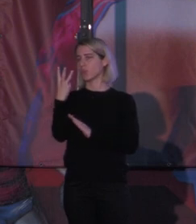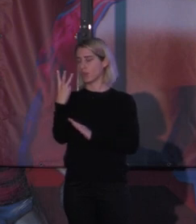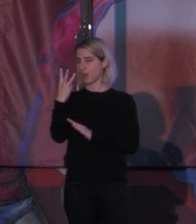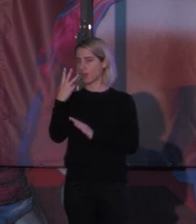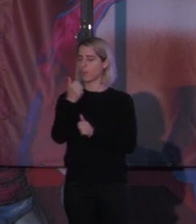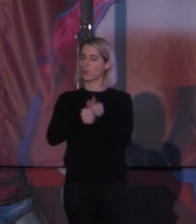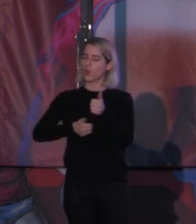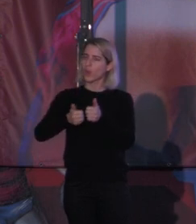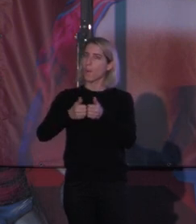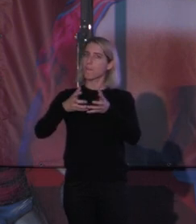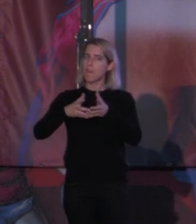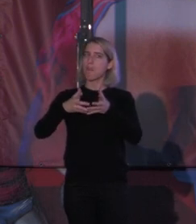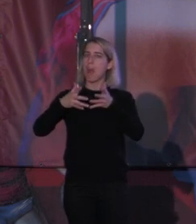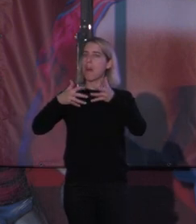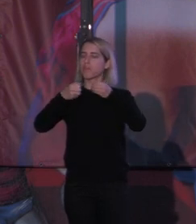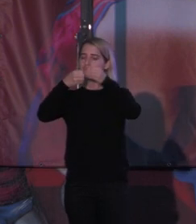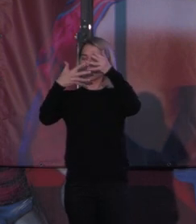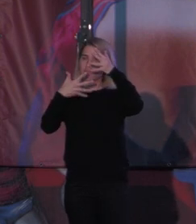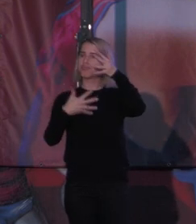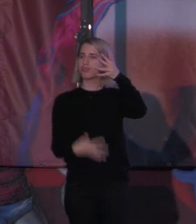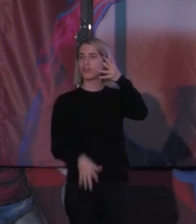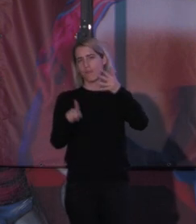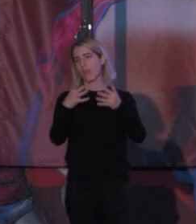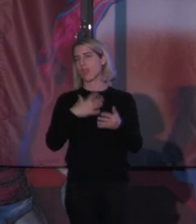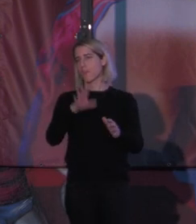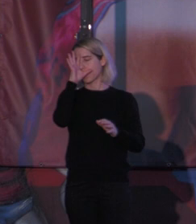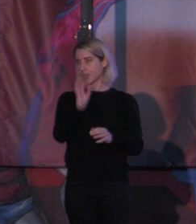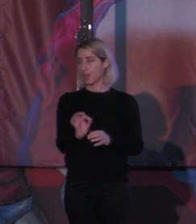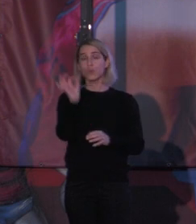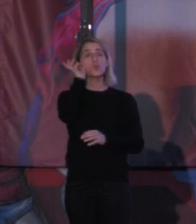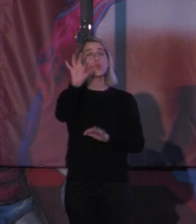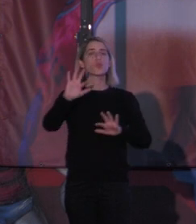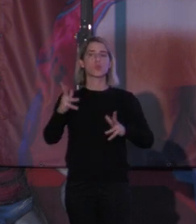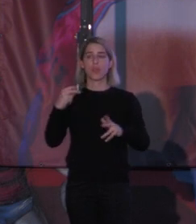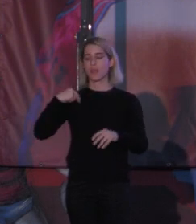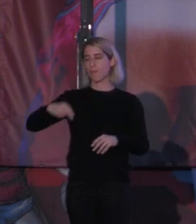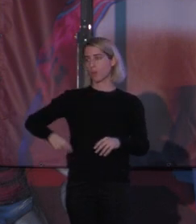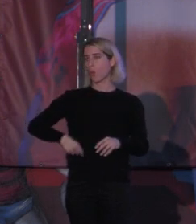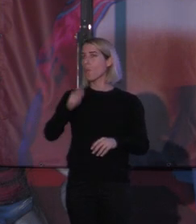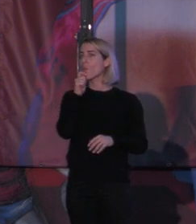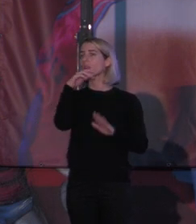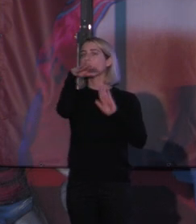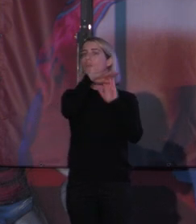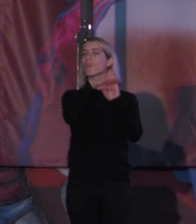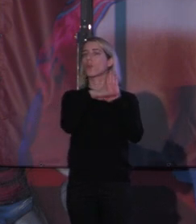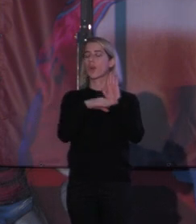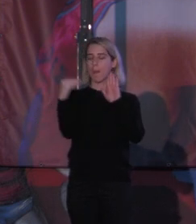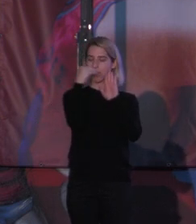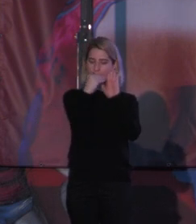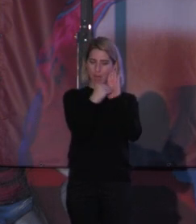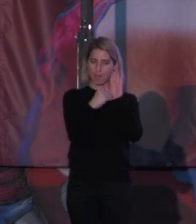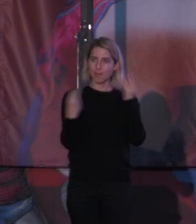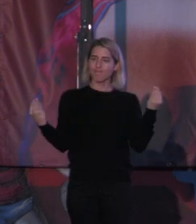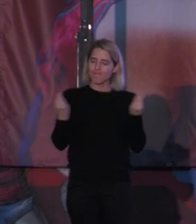προτεραιότητες θα αυξηθούν και αυτό είναι η βασική μας επιδίωξη. Στόχος είναι το δημοτικό πολιτικό μας πρόγραμμα να